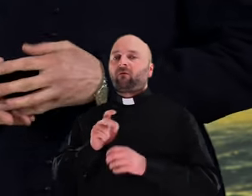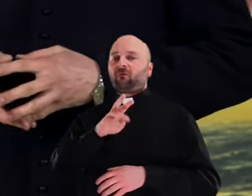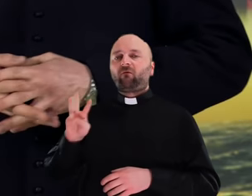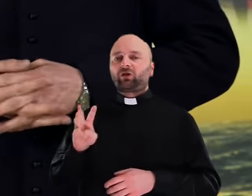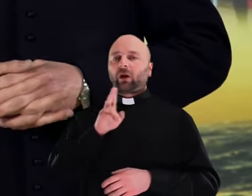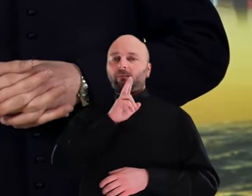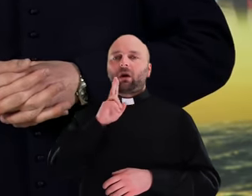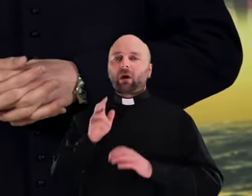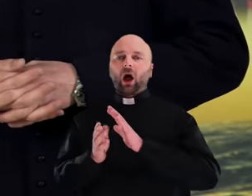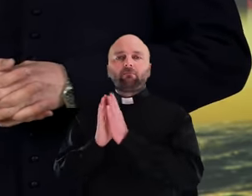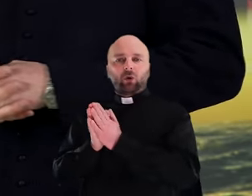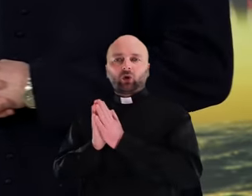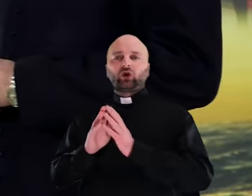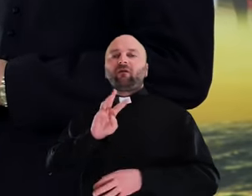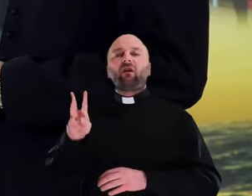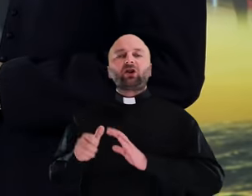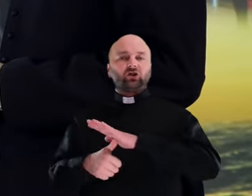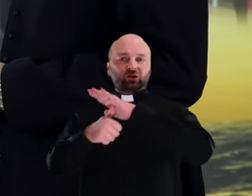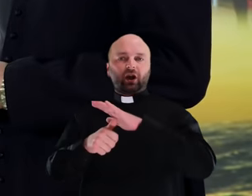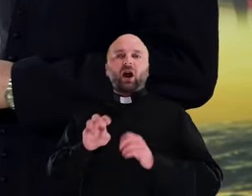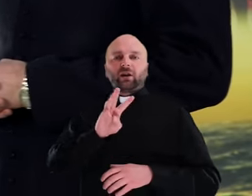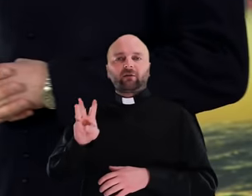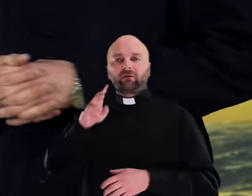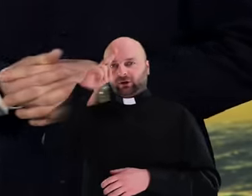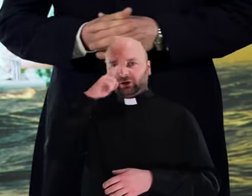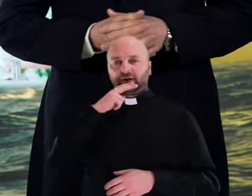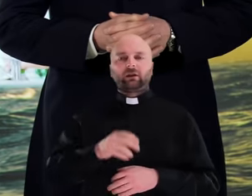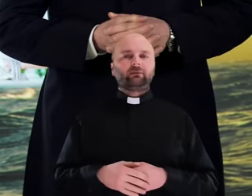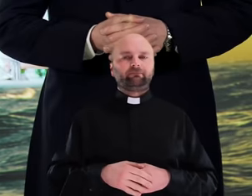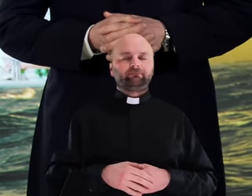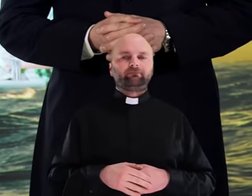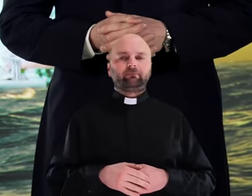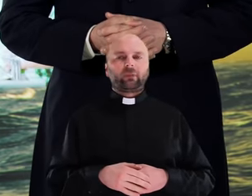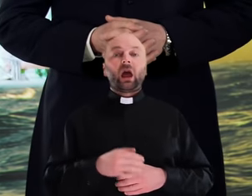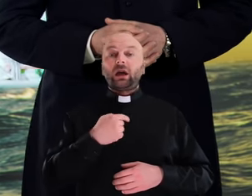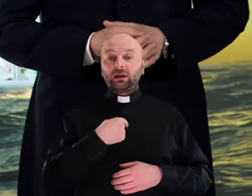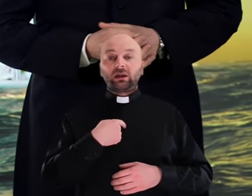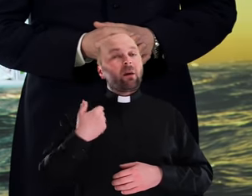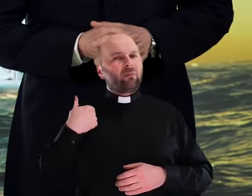czyli wasza mama i wasz tata. No właśnie, ostatnio rozmawiałam